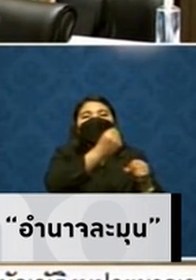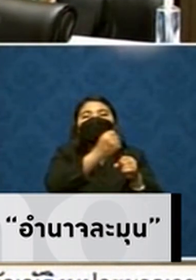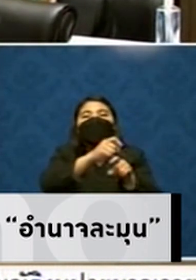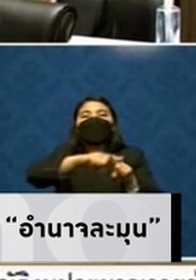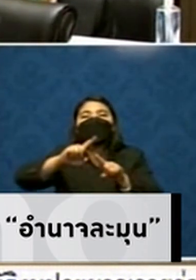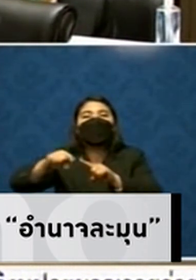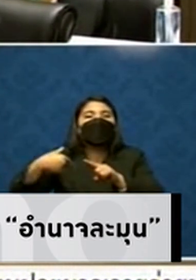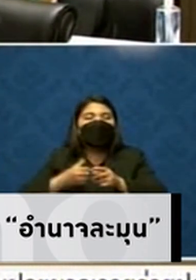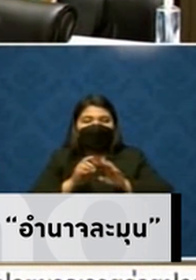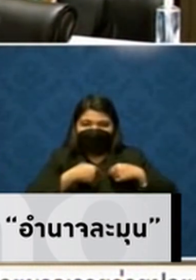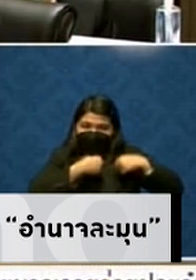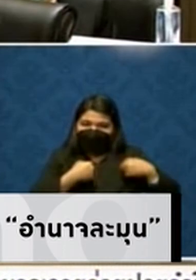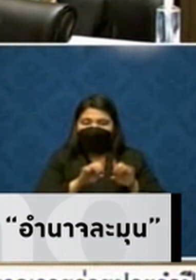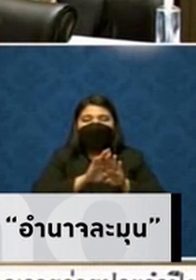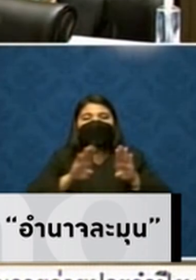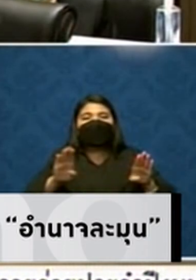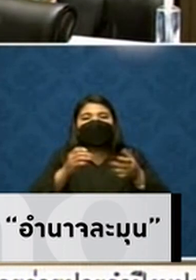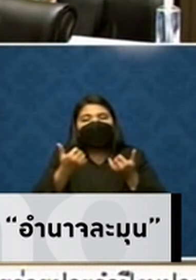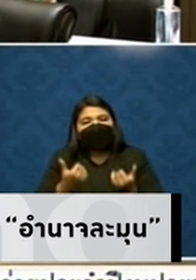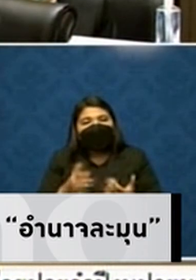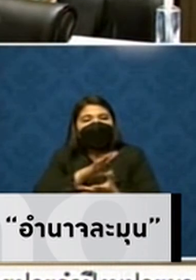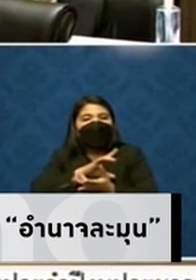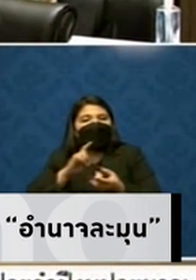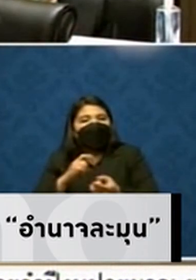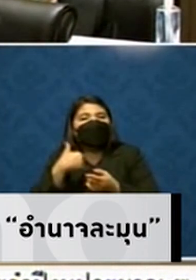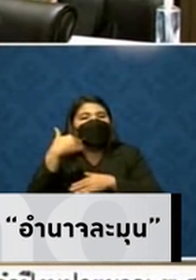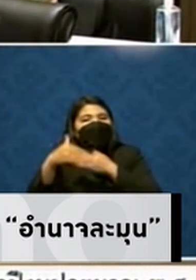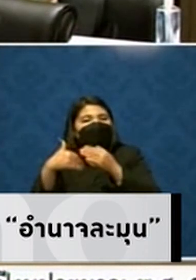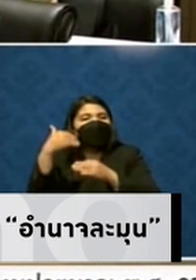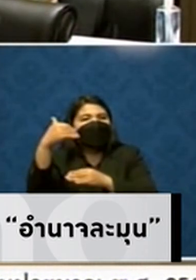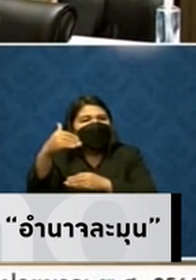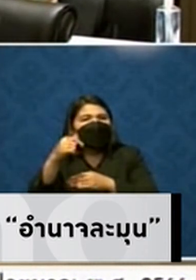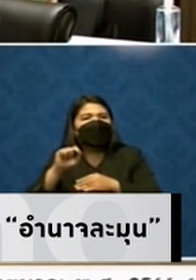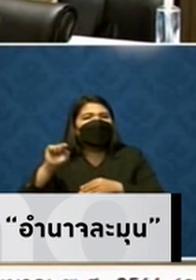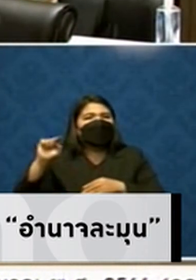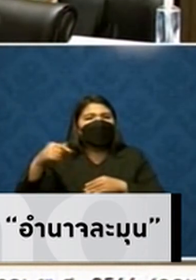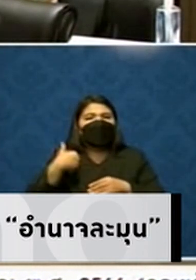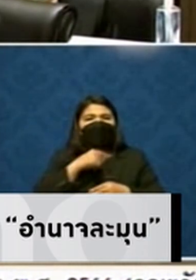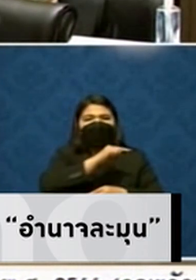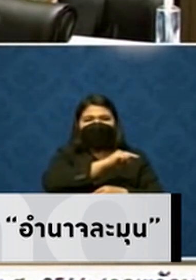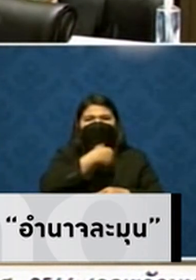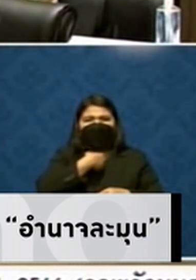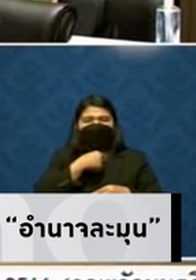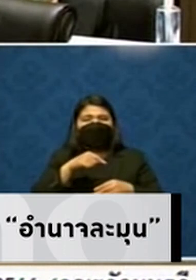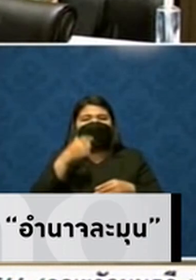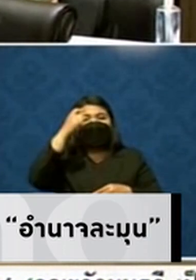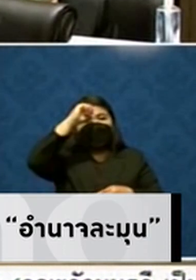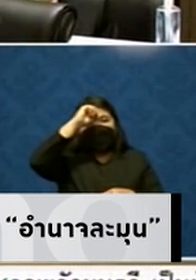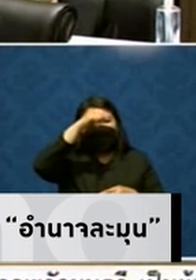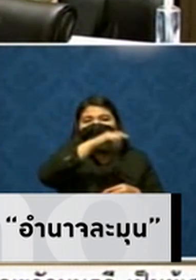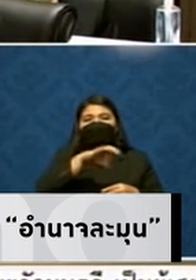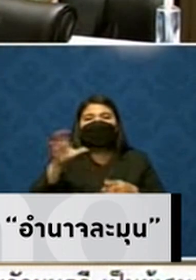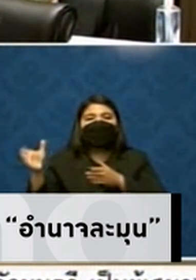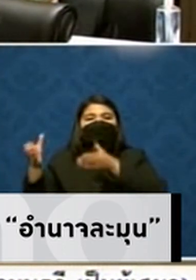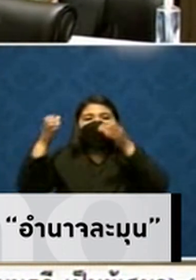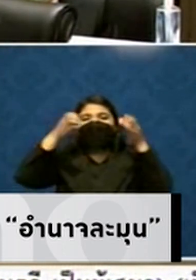ปลงเท่าไหร่เพราะไม่มีการส่งเสริมที่เป็นระบบงบประมาณไม่เพียงพอนะฮะและจากงบปี66เนี่ยกระทรวงวัฒนธรรมรับไปเต็มๆช